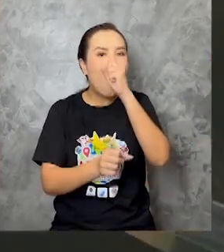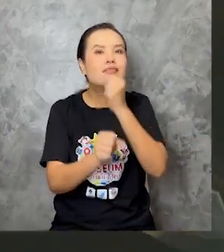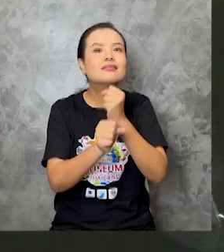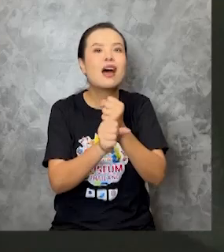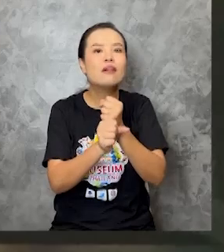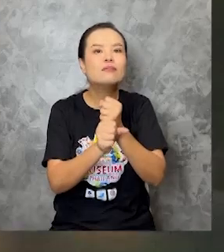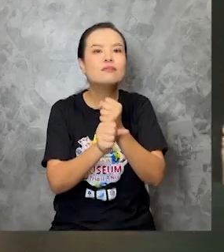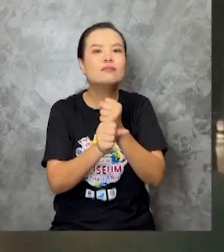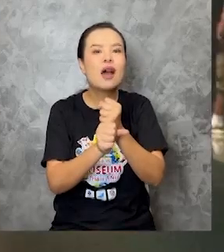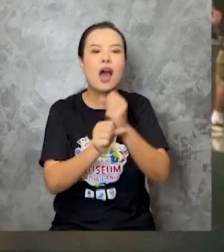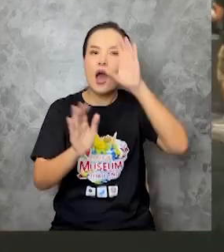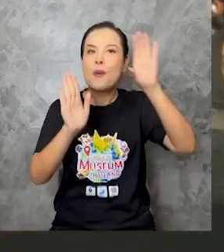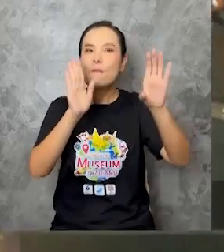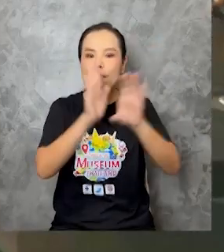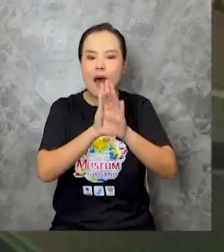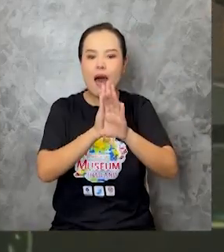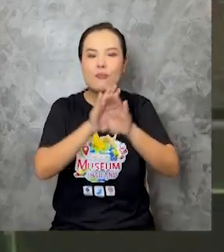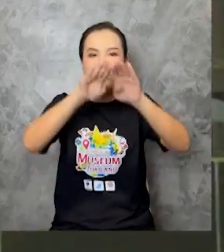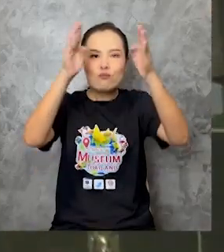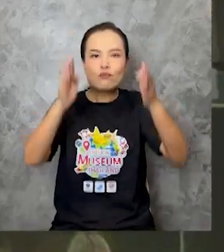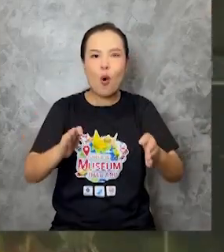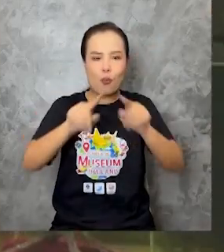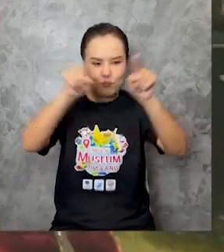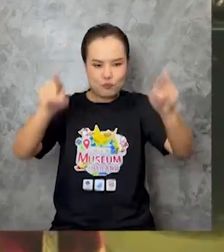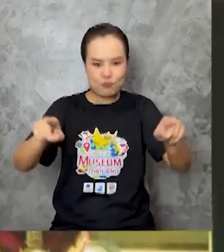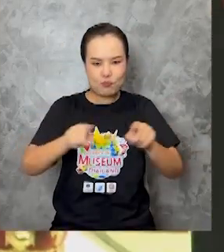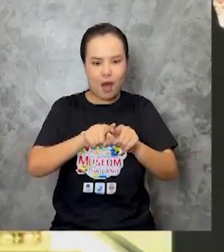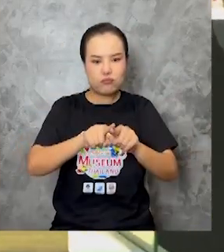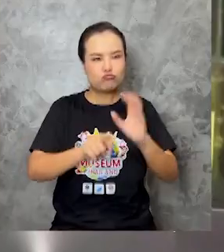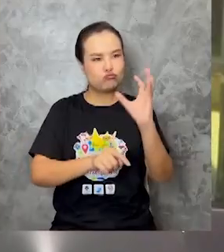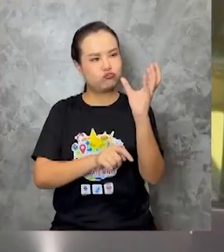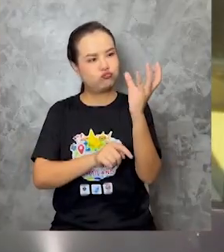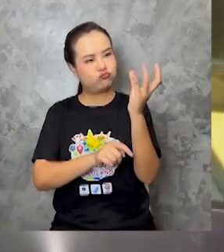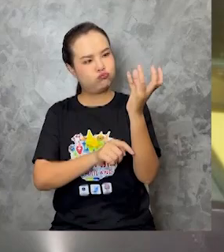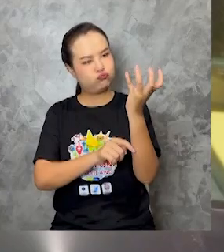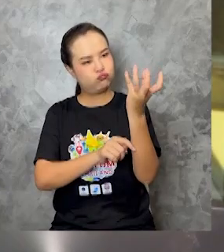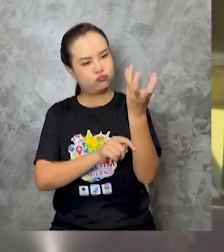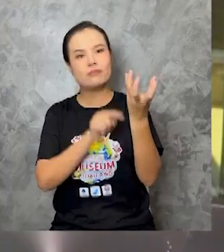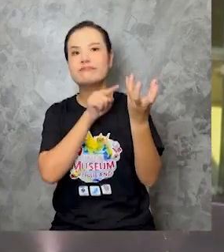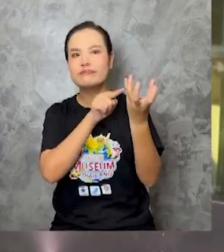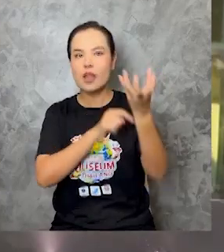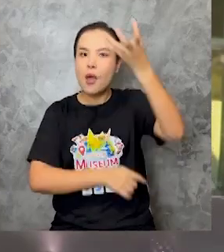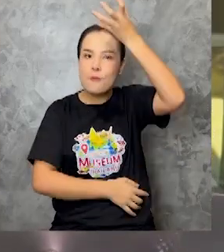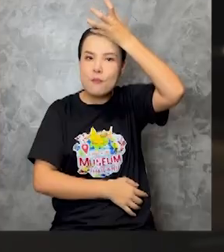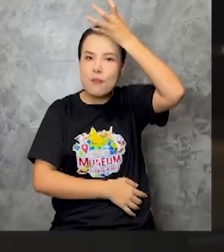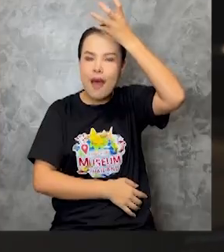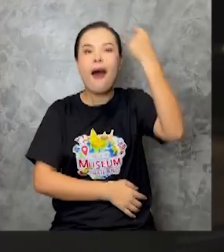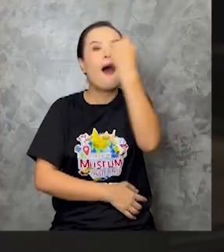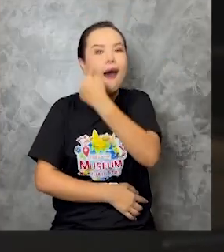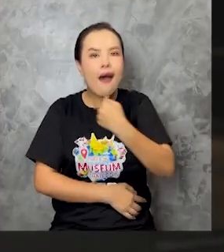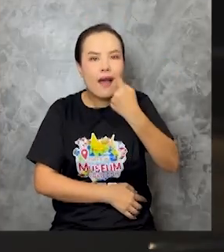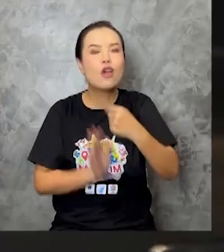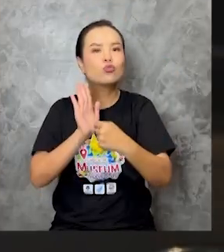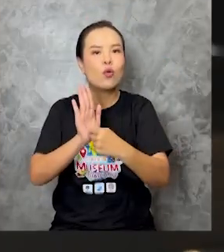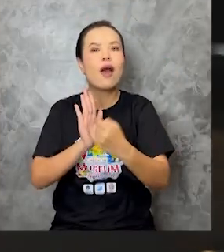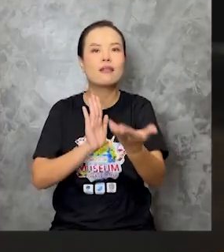ใช่มันก็จะโชว์รูปภาพในตู้เนี่ยขึ้นที่หน้าจอเป็นภาพลอย ๆมงกุฎที่โชว์เนี่ยเป็นมงกุฎของใคร ยกตัว